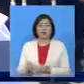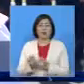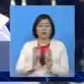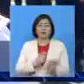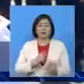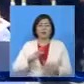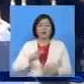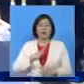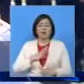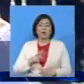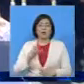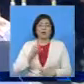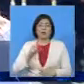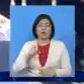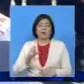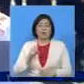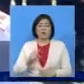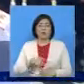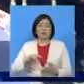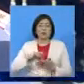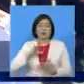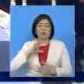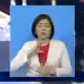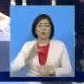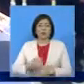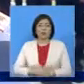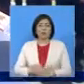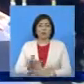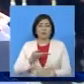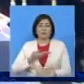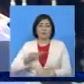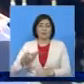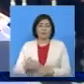кейін базалық орталық болды. Және бізде мұнда